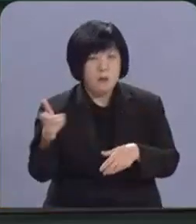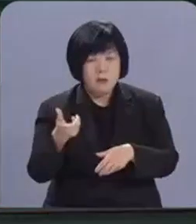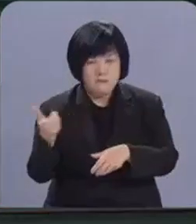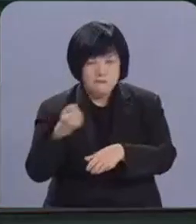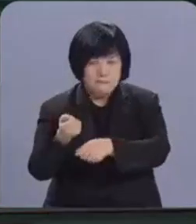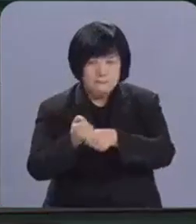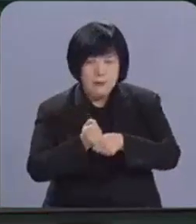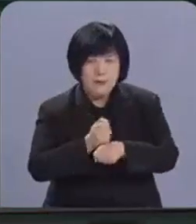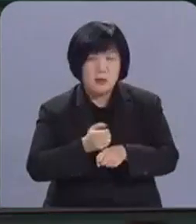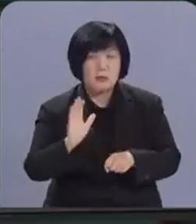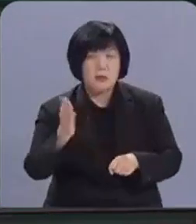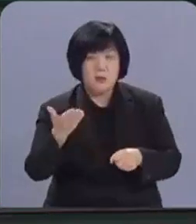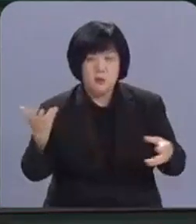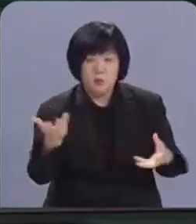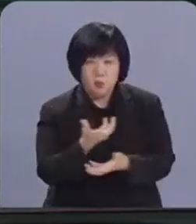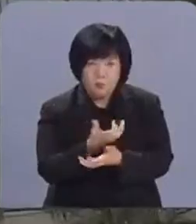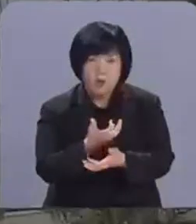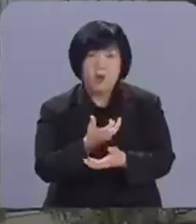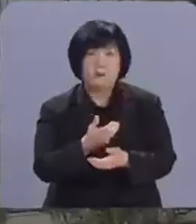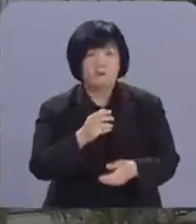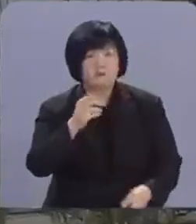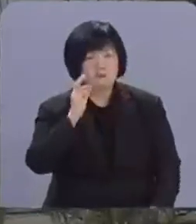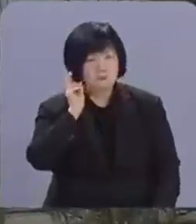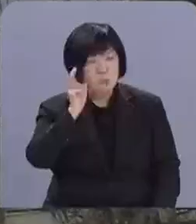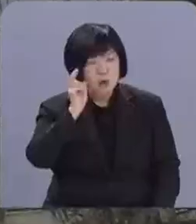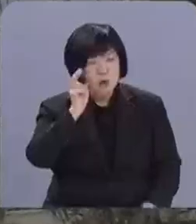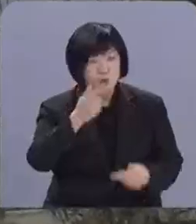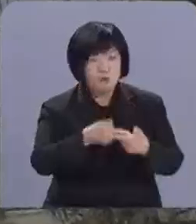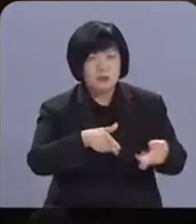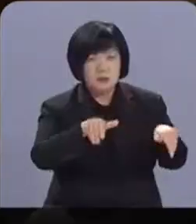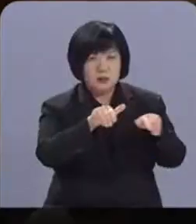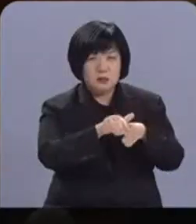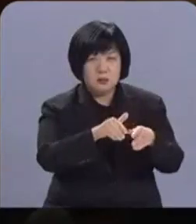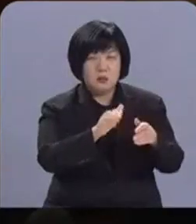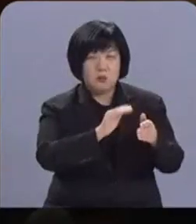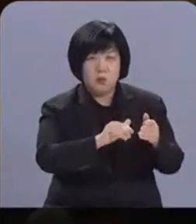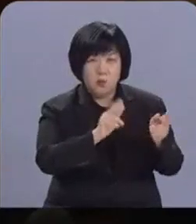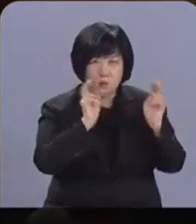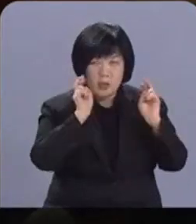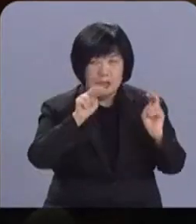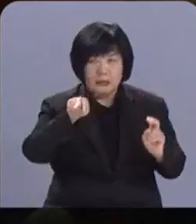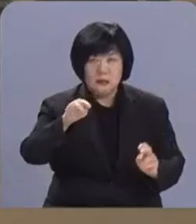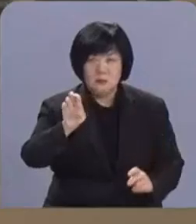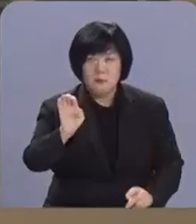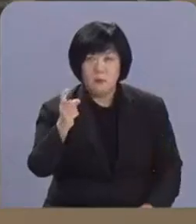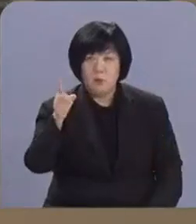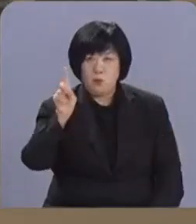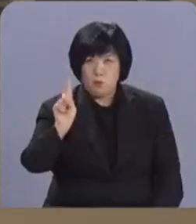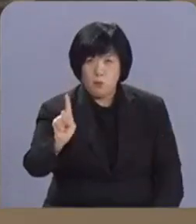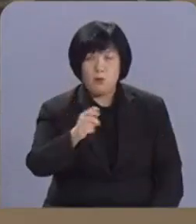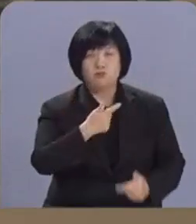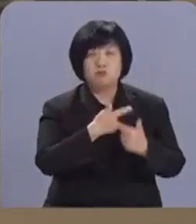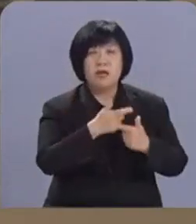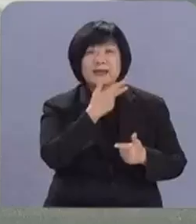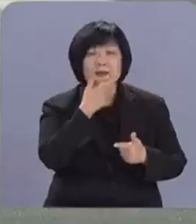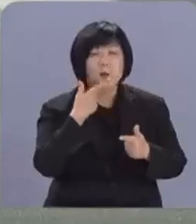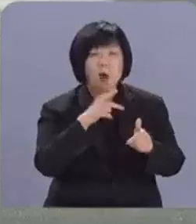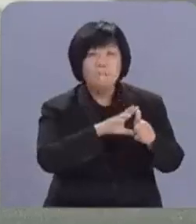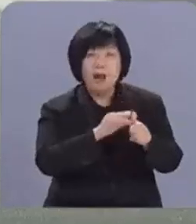통폐합이나 기능조정이 유력한 기관은 부산시설공단과 스포원, 부산영어방송,